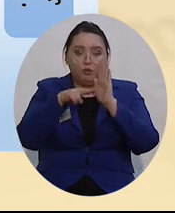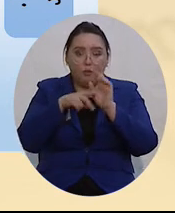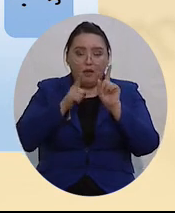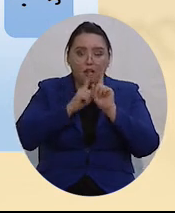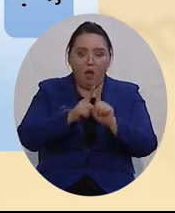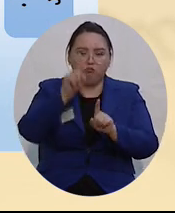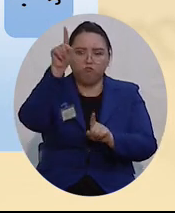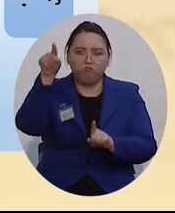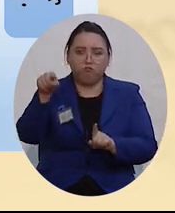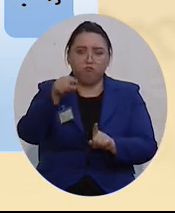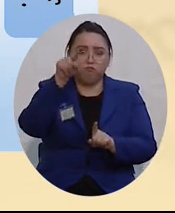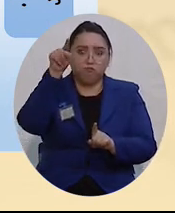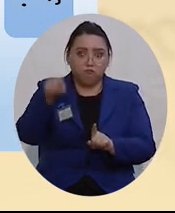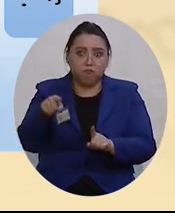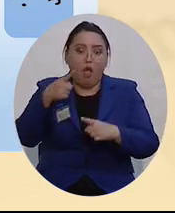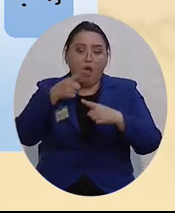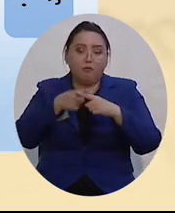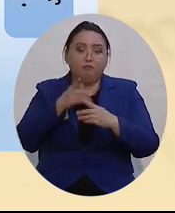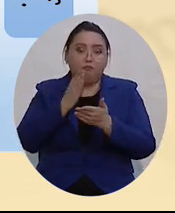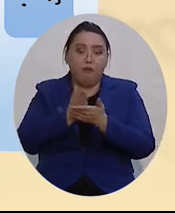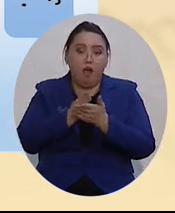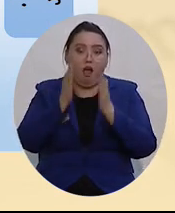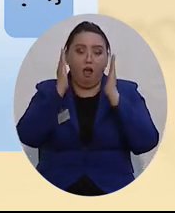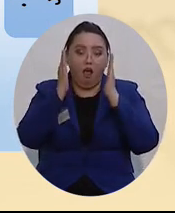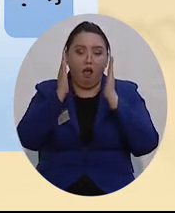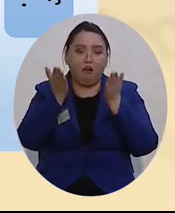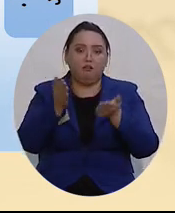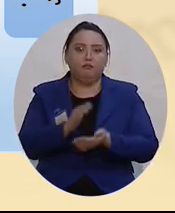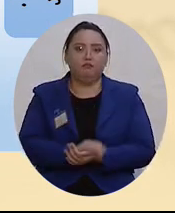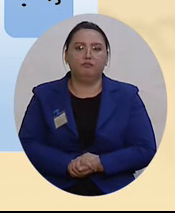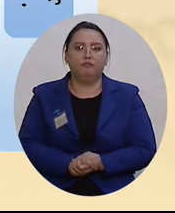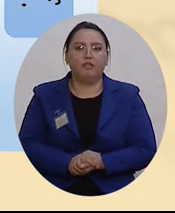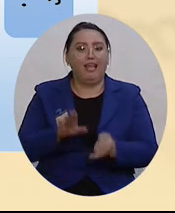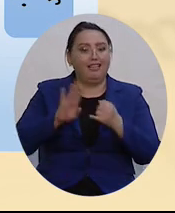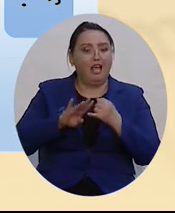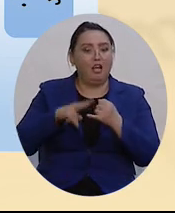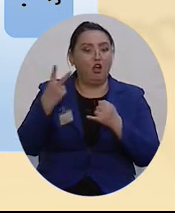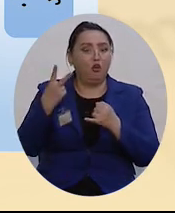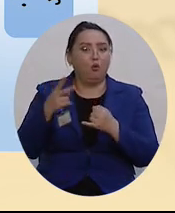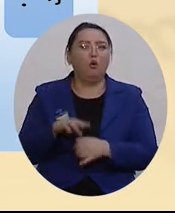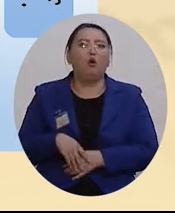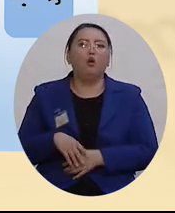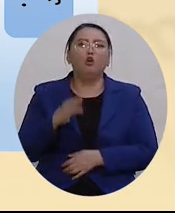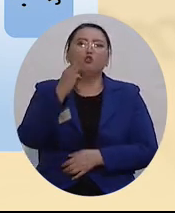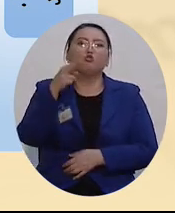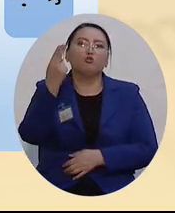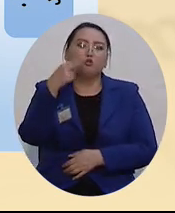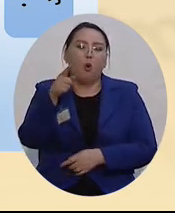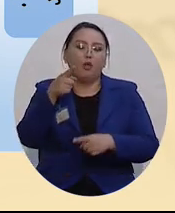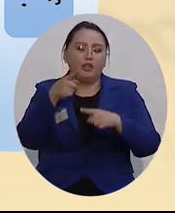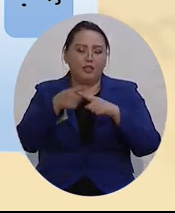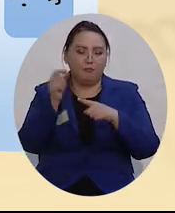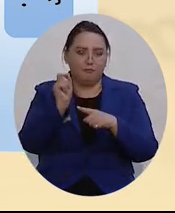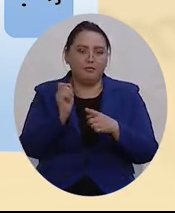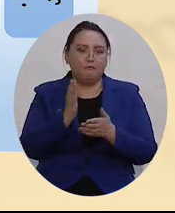анхаараарай. За үйлдэв үйлджээ гэдэг хоёр үгийн хувьд л шууд залган бичнэ. Ягаад гэвэл жич бус тот